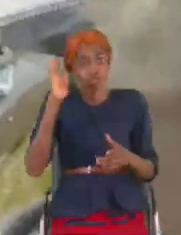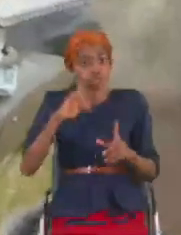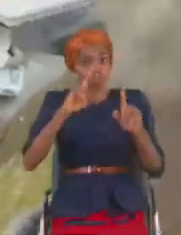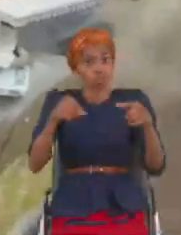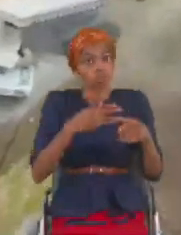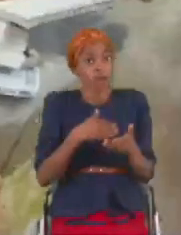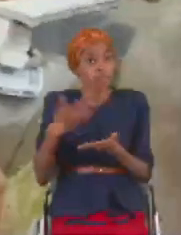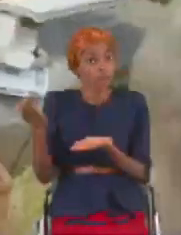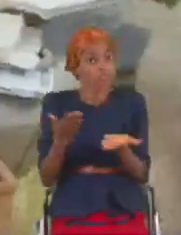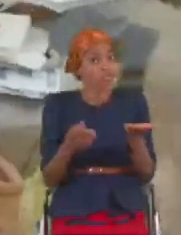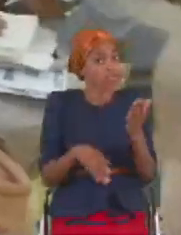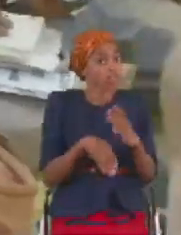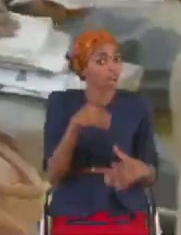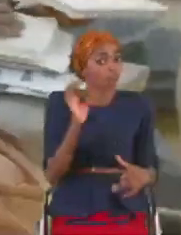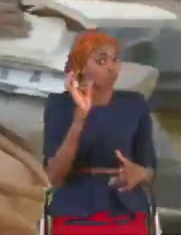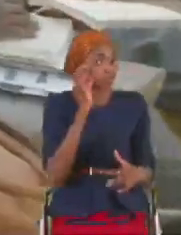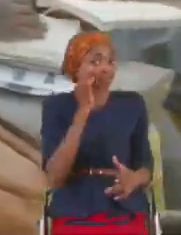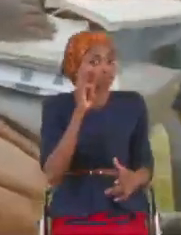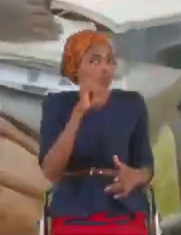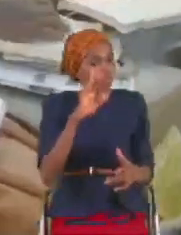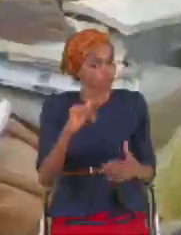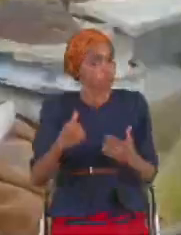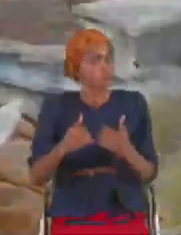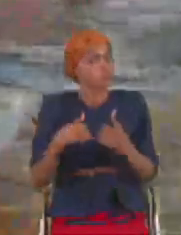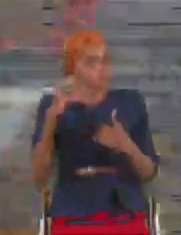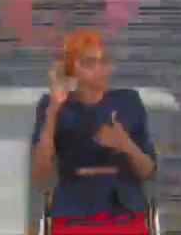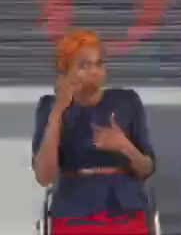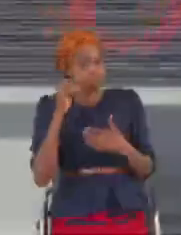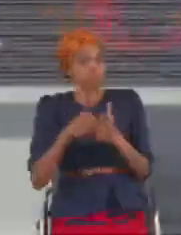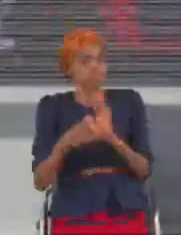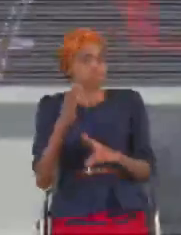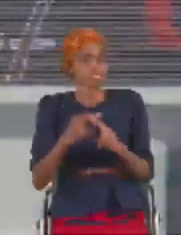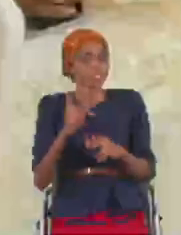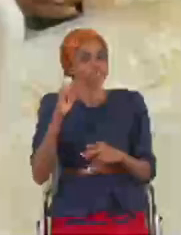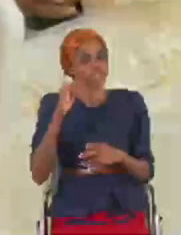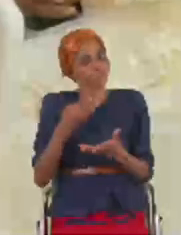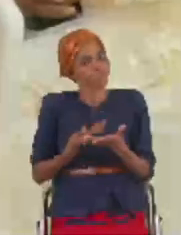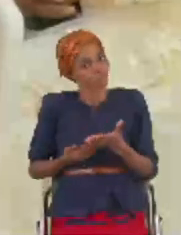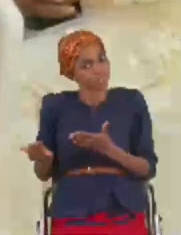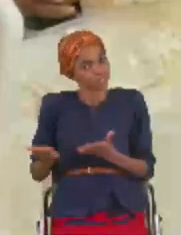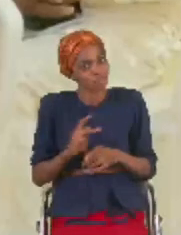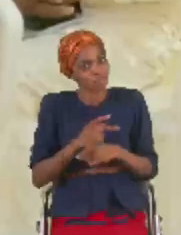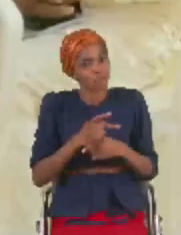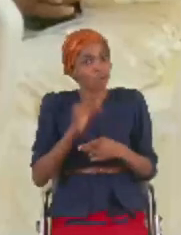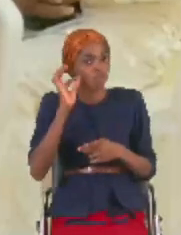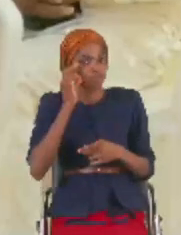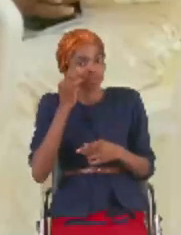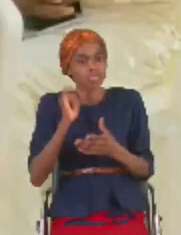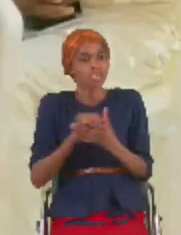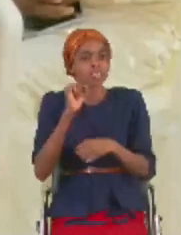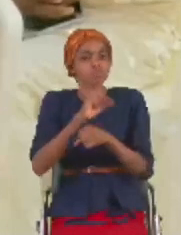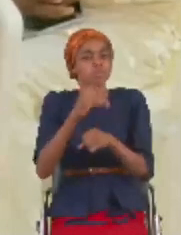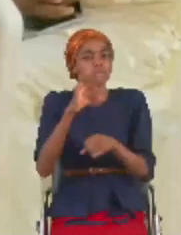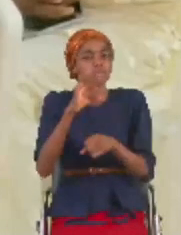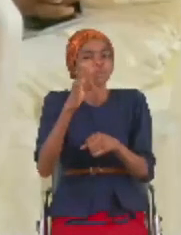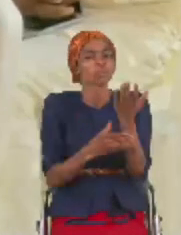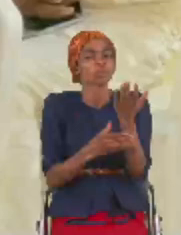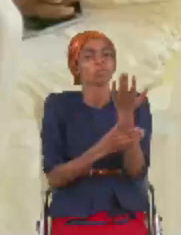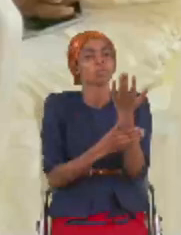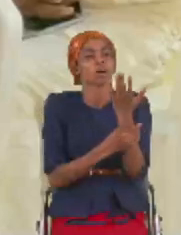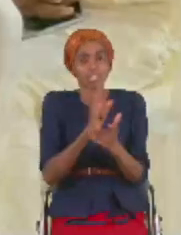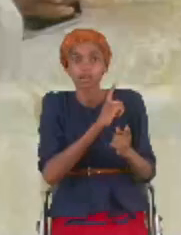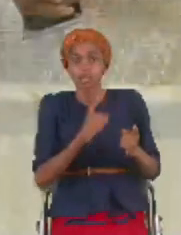vous portiez du fruit frère tu vas porter de fruits seul tu as porté de fruits lors de tes